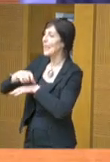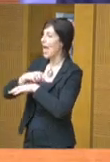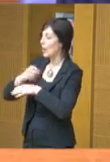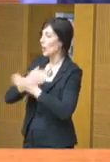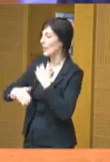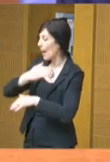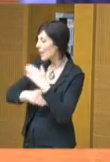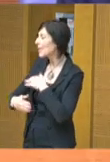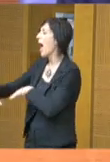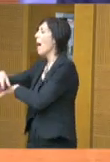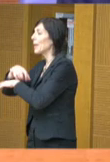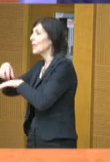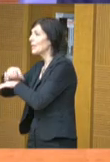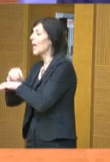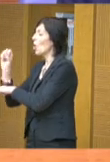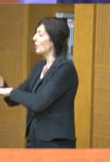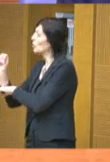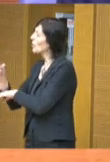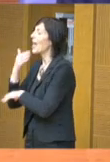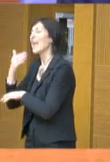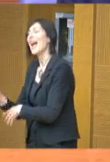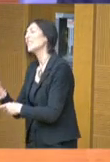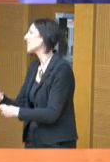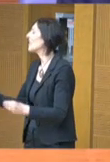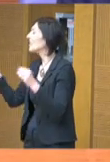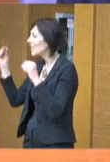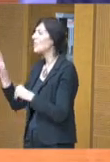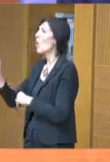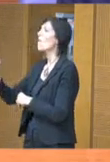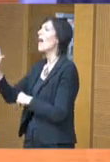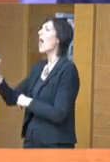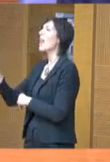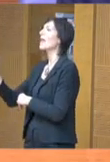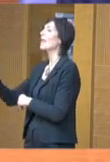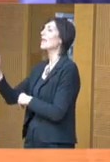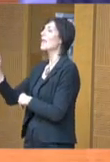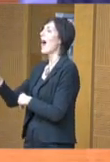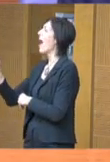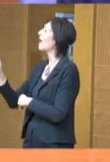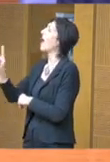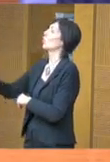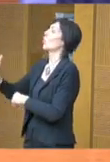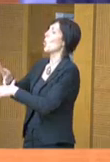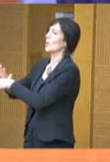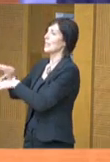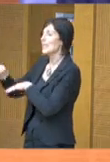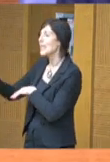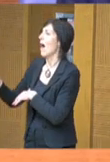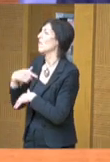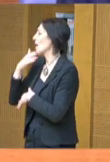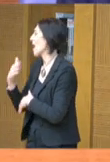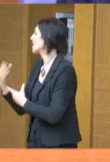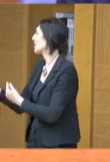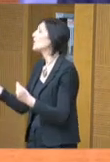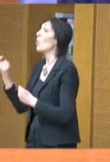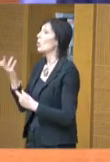Ministero dell'Istruzione, quindi ringrazio tantissimo il Ministro Valditara e tutto il suo staff. Grazie, perché è importante